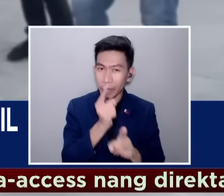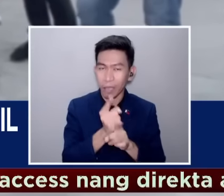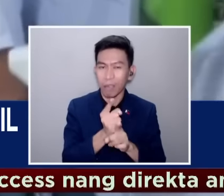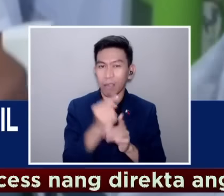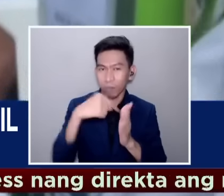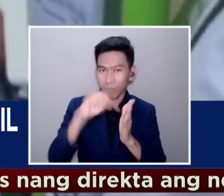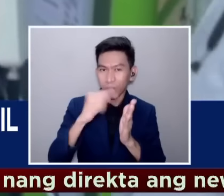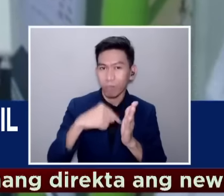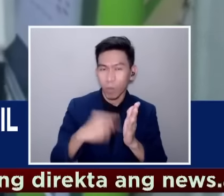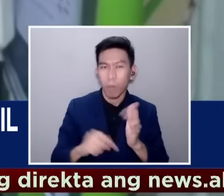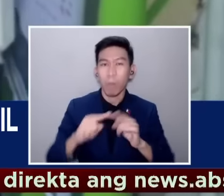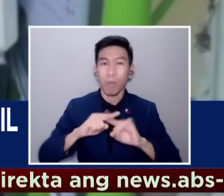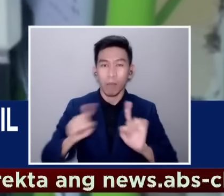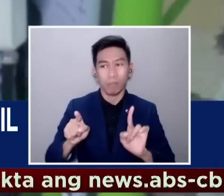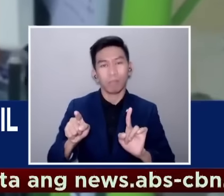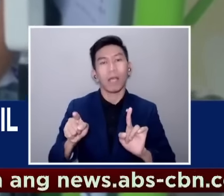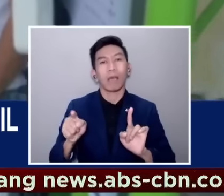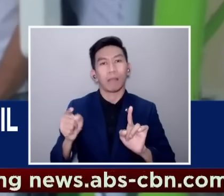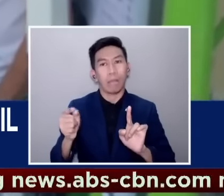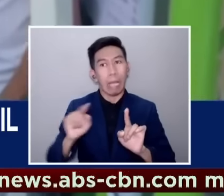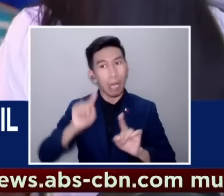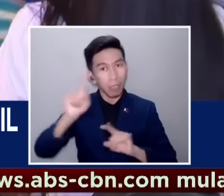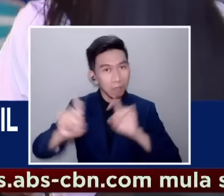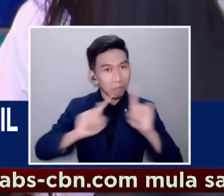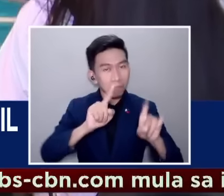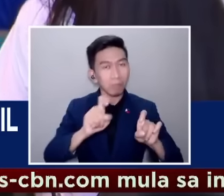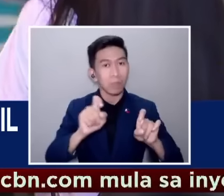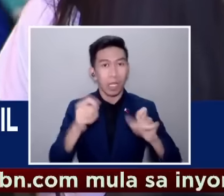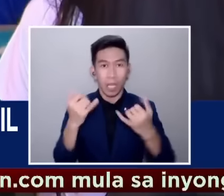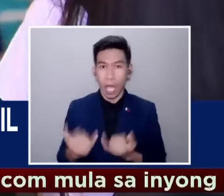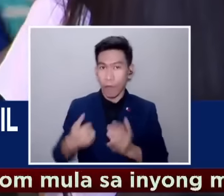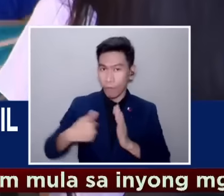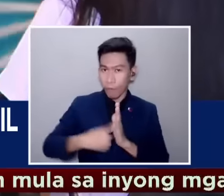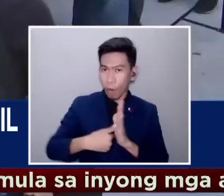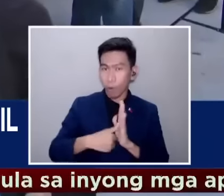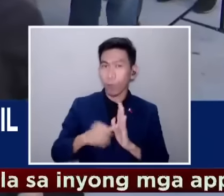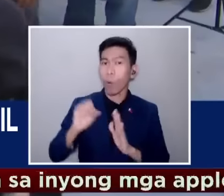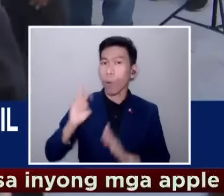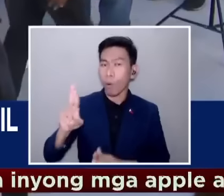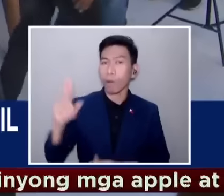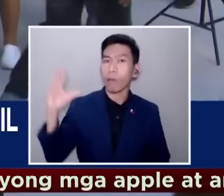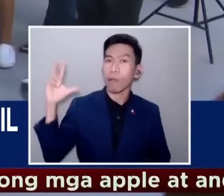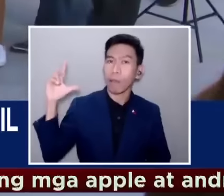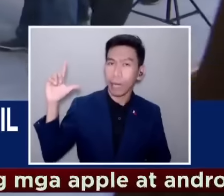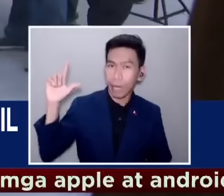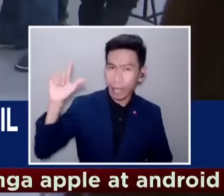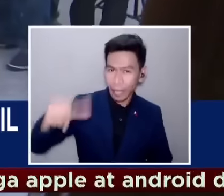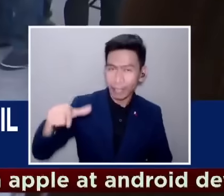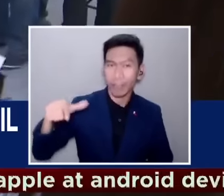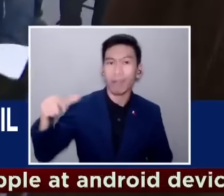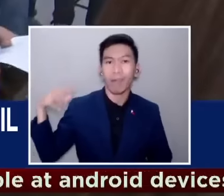binigyan nga sila ng choice kung sila ba ay boboto na ngayon o boboto na lang maya-maya. Sabi hapon, baka pwede na yung VCM